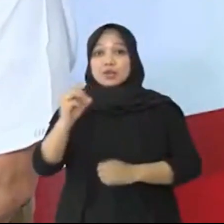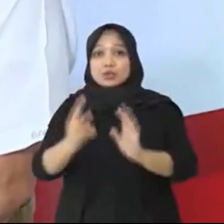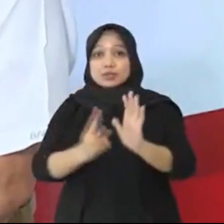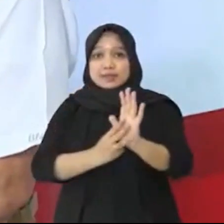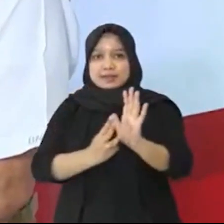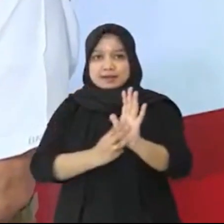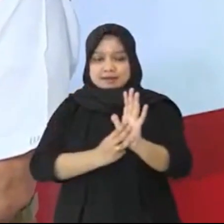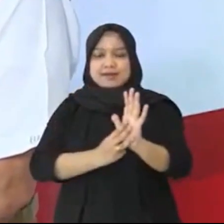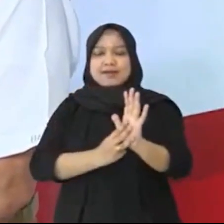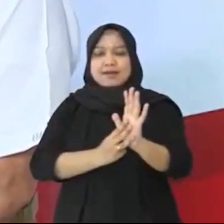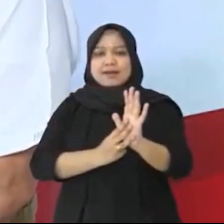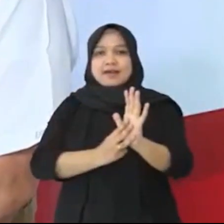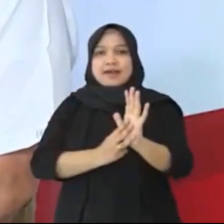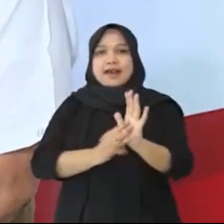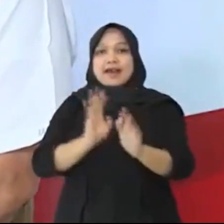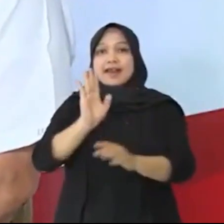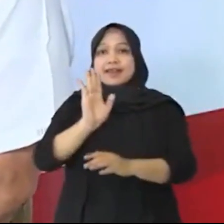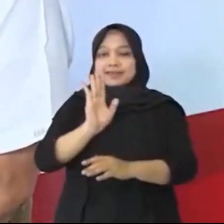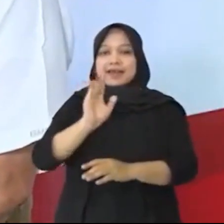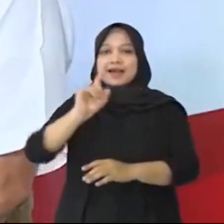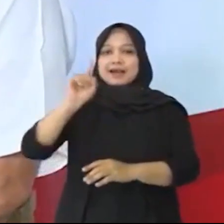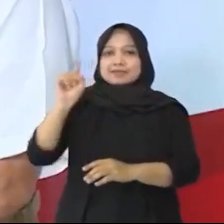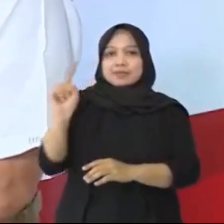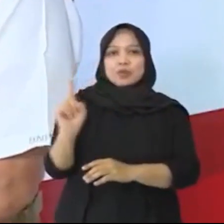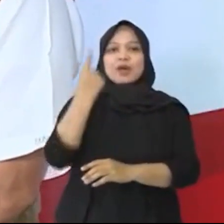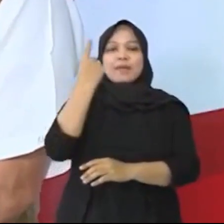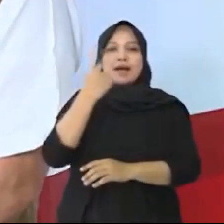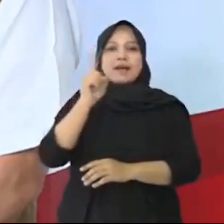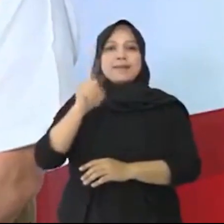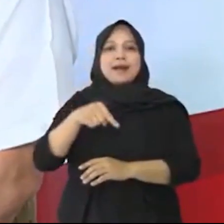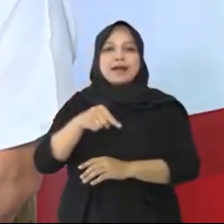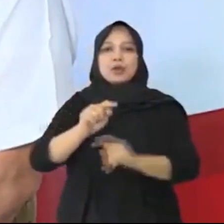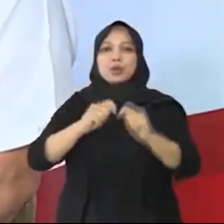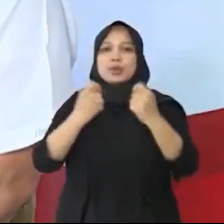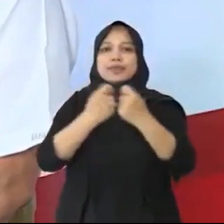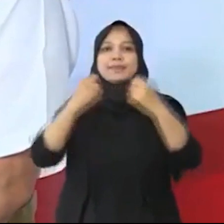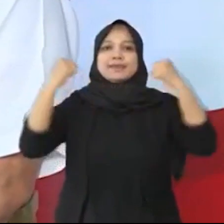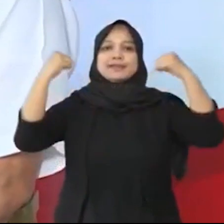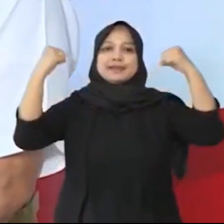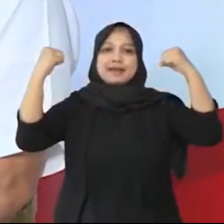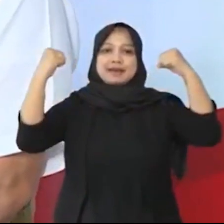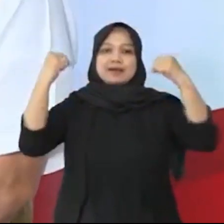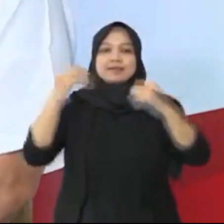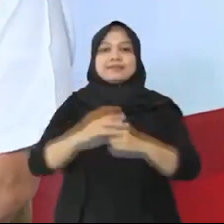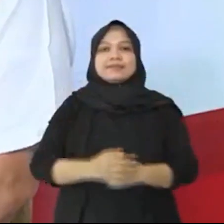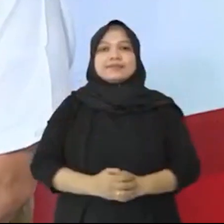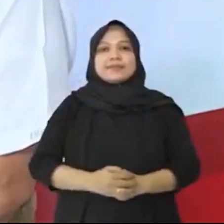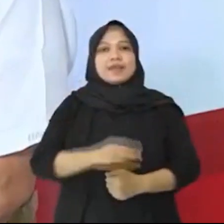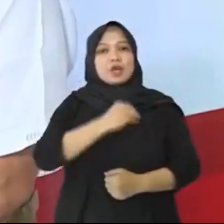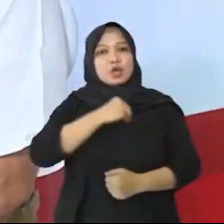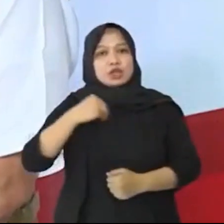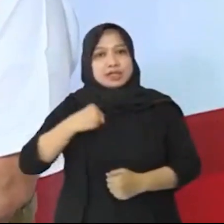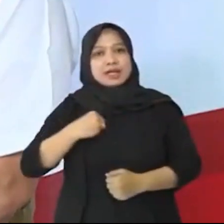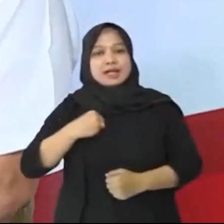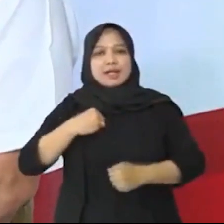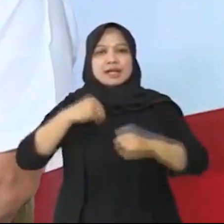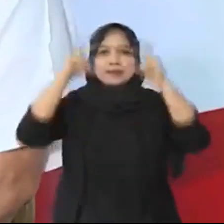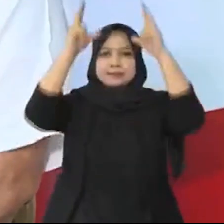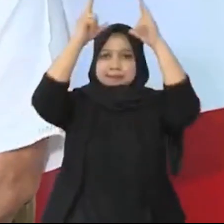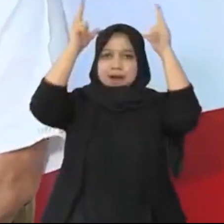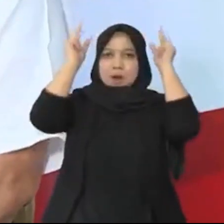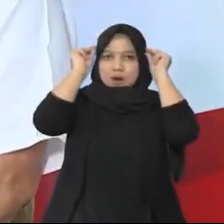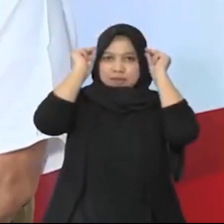kami prioritaskan kepada tenaga kesehatan para dokter para perawat